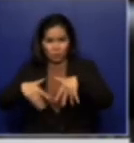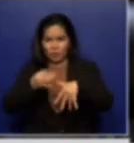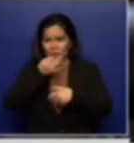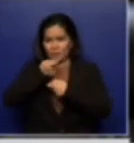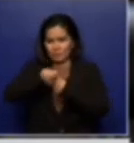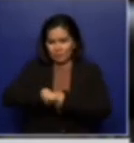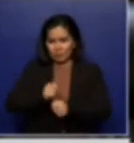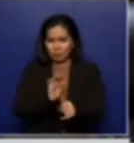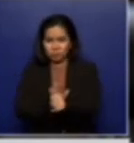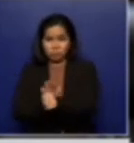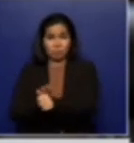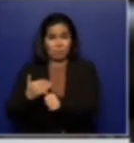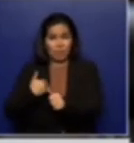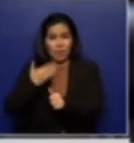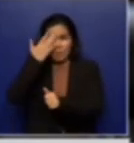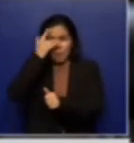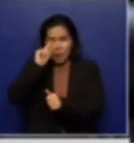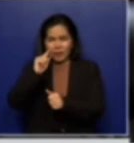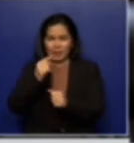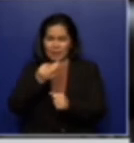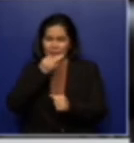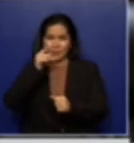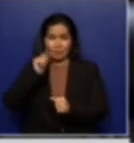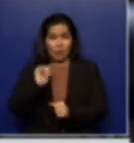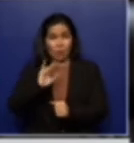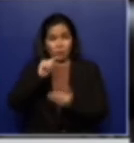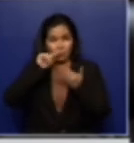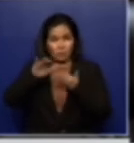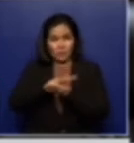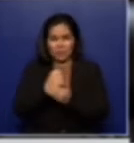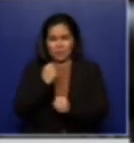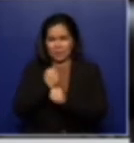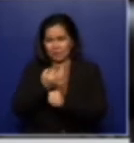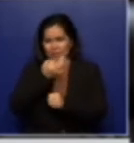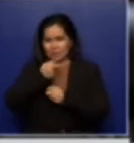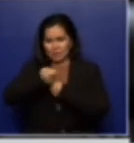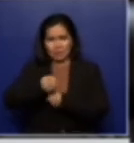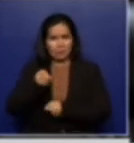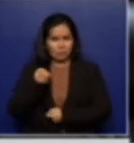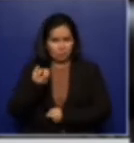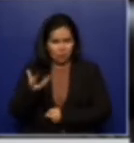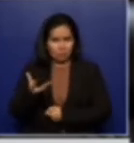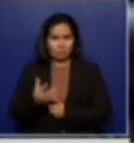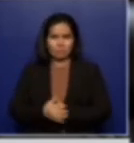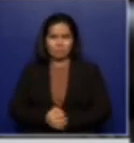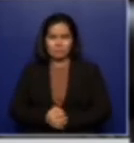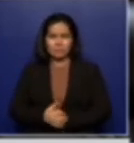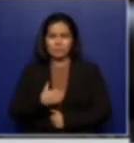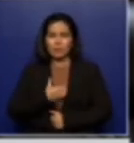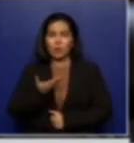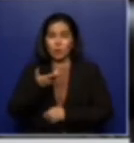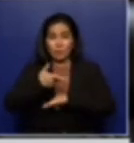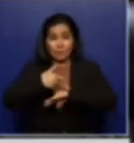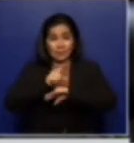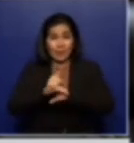ราะประเทศเราเป็นอาชีพเกษตรกรมากท่านประธานครับควรจะเพิ่มสัก